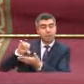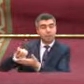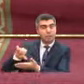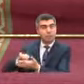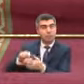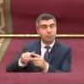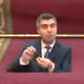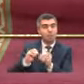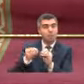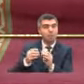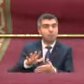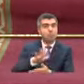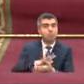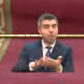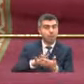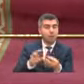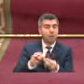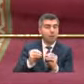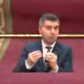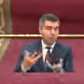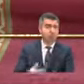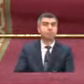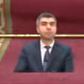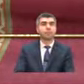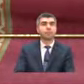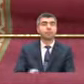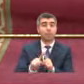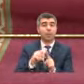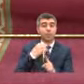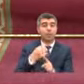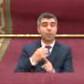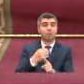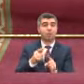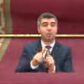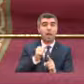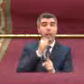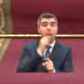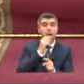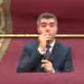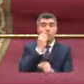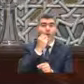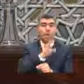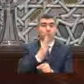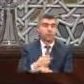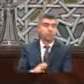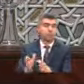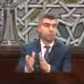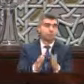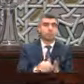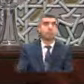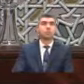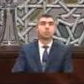المشكلة. كنعرفوا أنها كتخلق واحد المشكل كبير فيما يتعلق بأهم موارد اللي هي الموارد المائية. تعقيب سيد